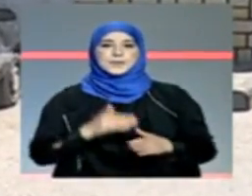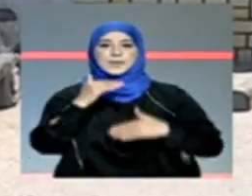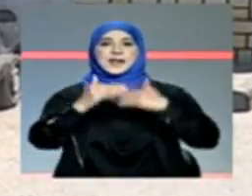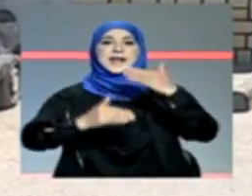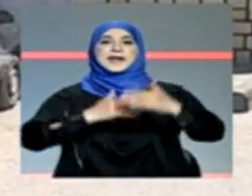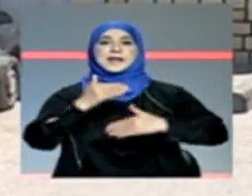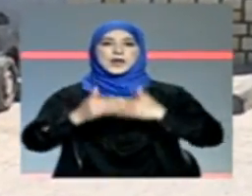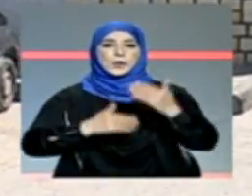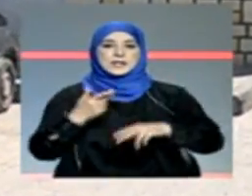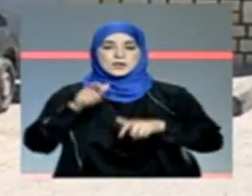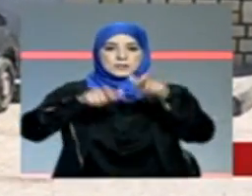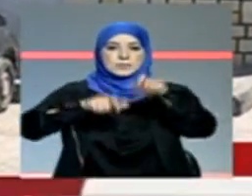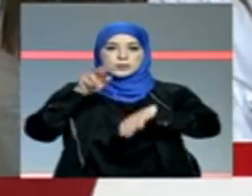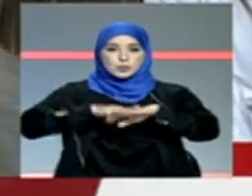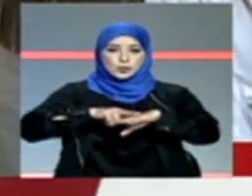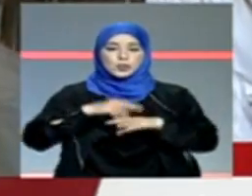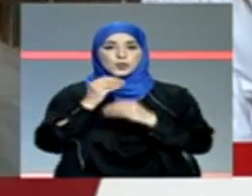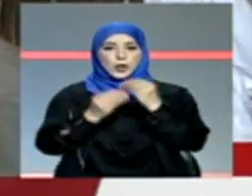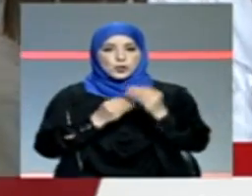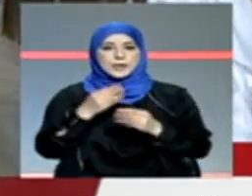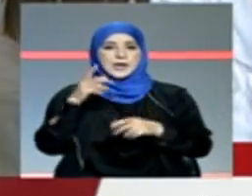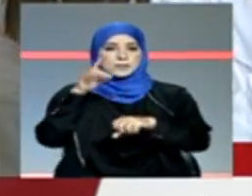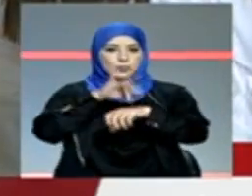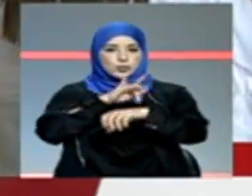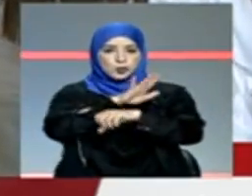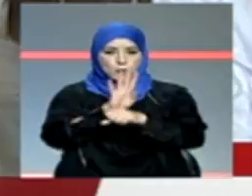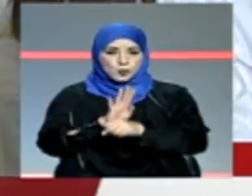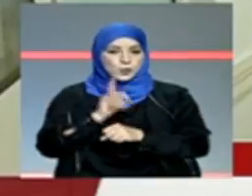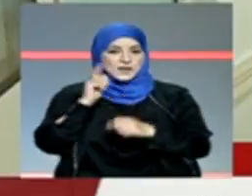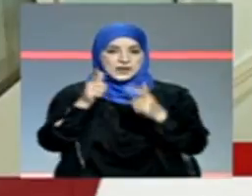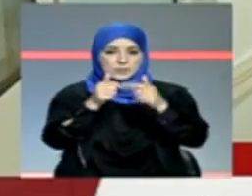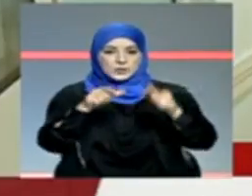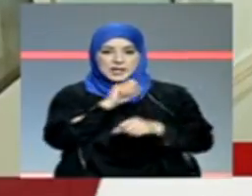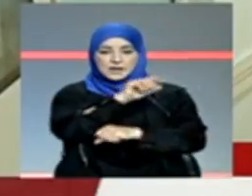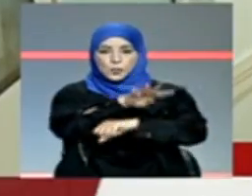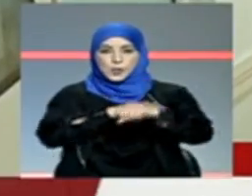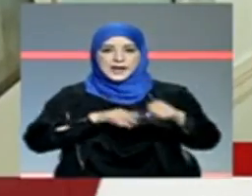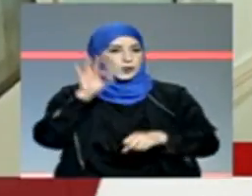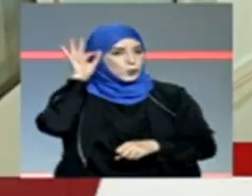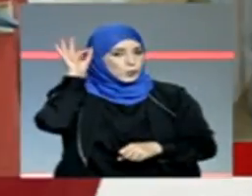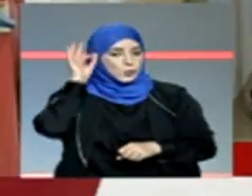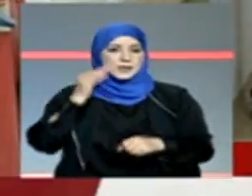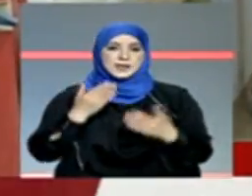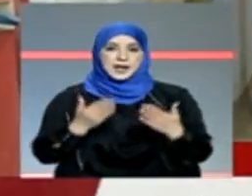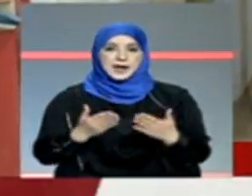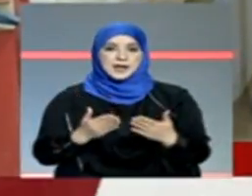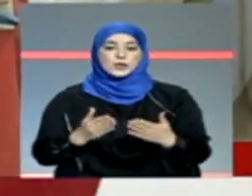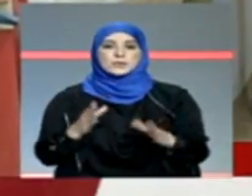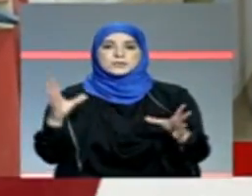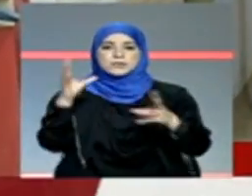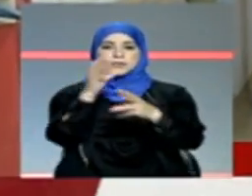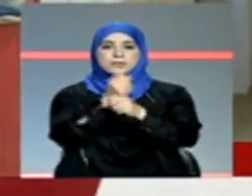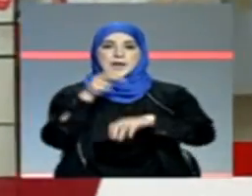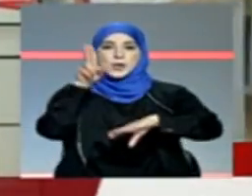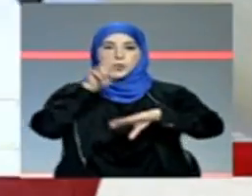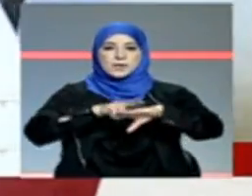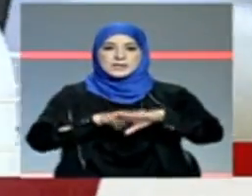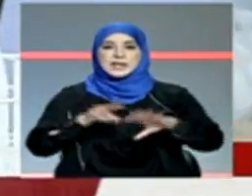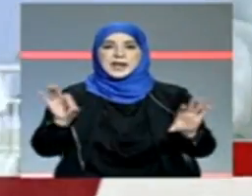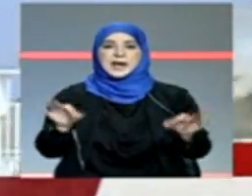يتواصل تعداد الوفيات والإصابات بفيروس كورونا في مختلف ولايات الجمهورية، حيث تخطت حصيلة الوفيات